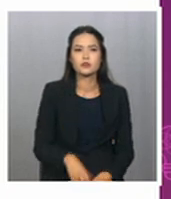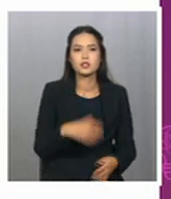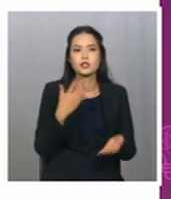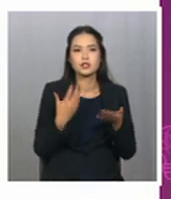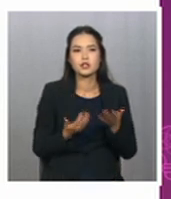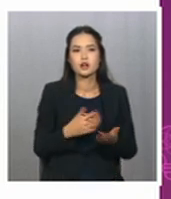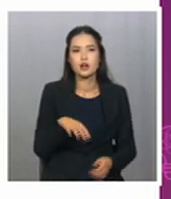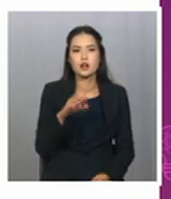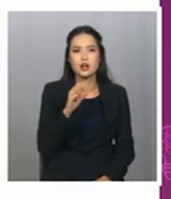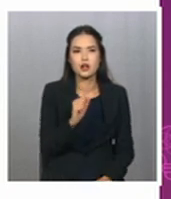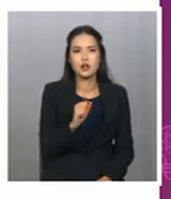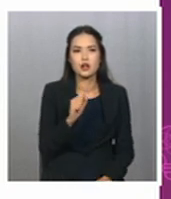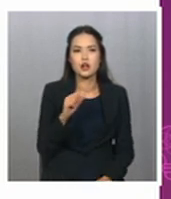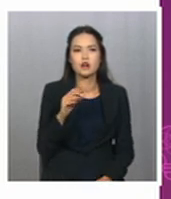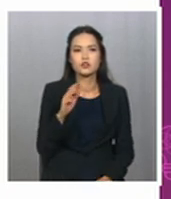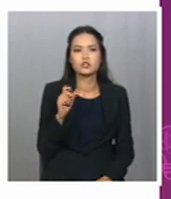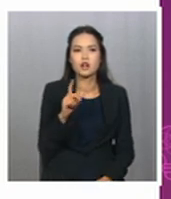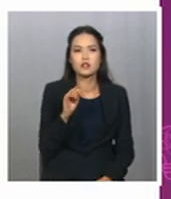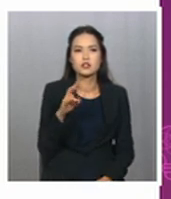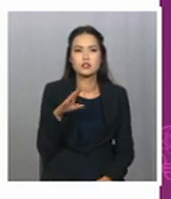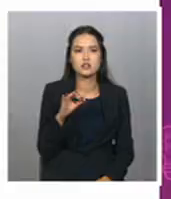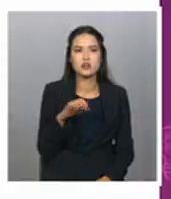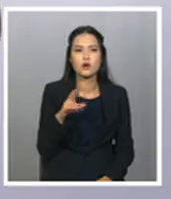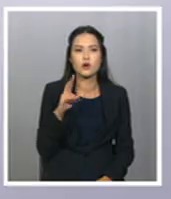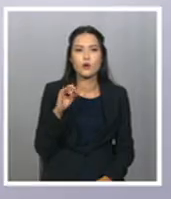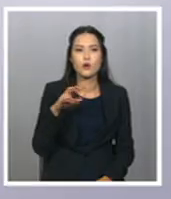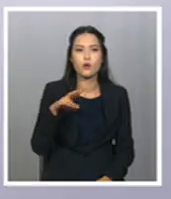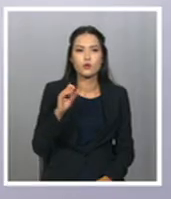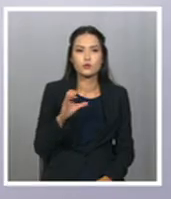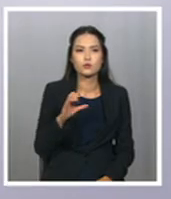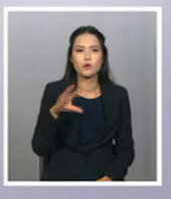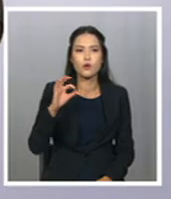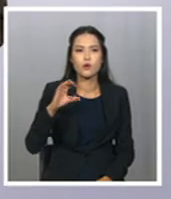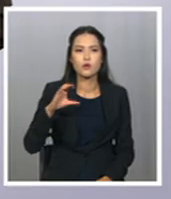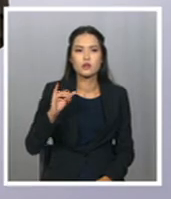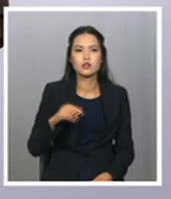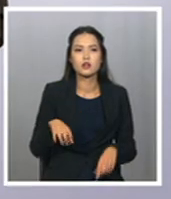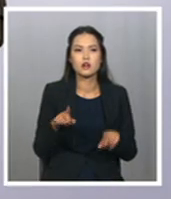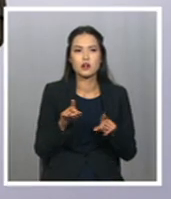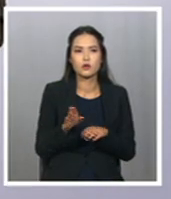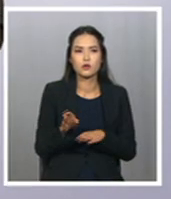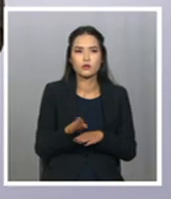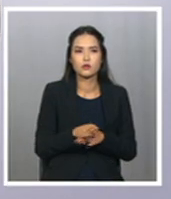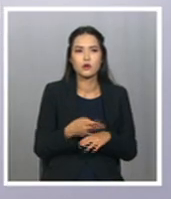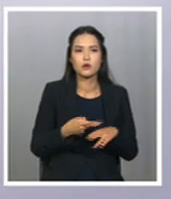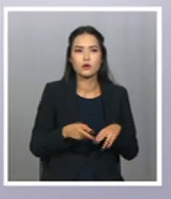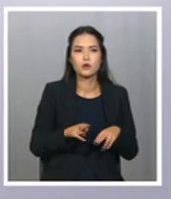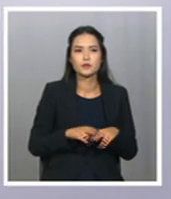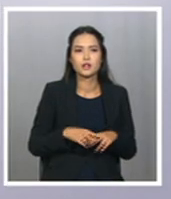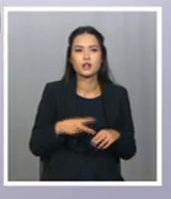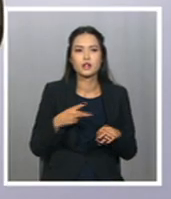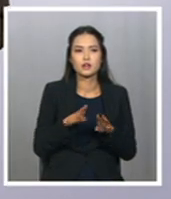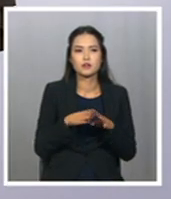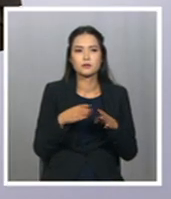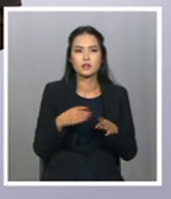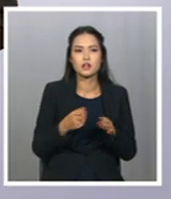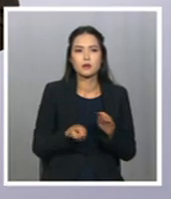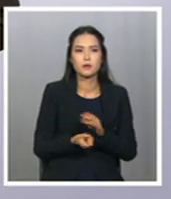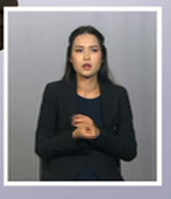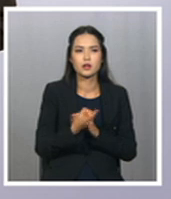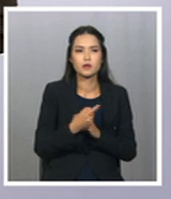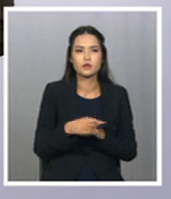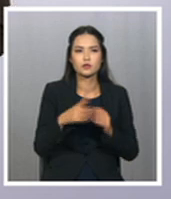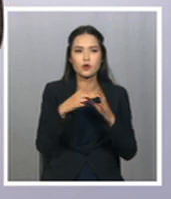Егер альфа жазықтығы конустың ойсы арқылы өтсе, онда қимада пайда болған